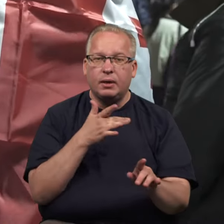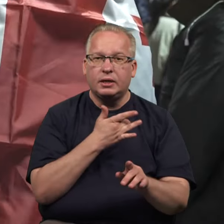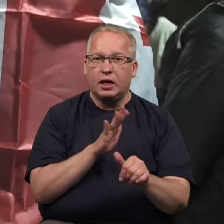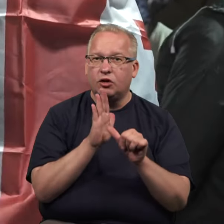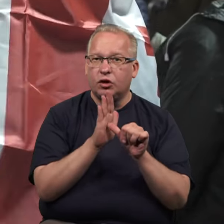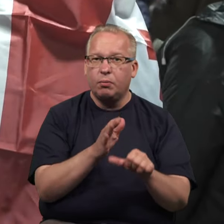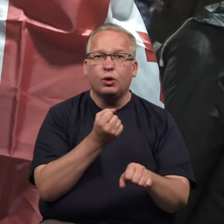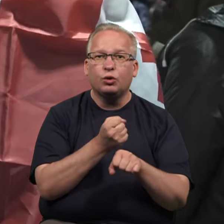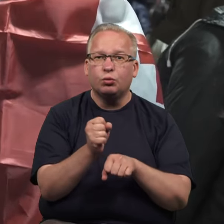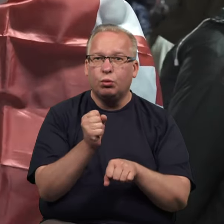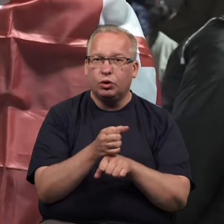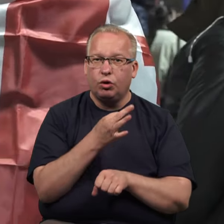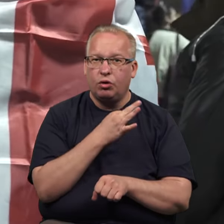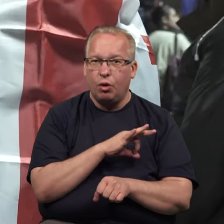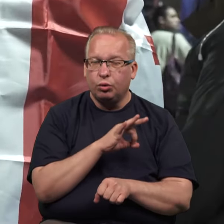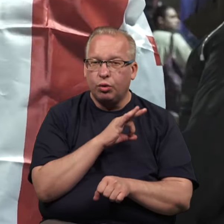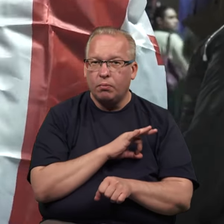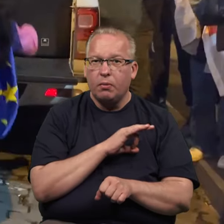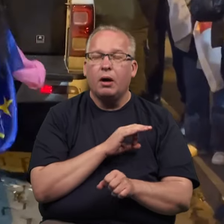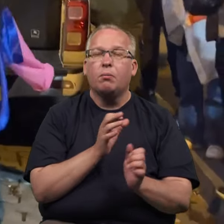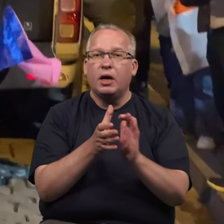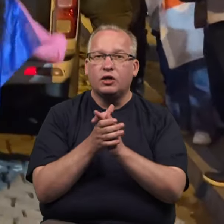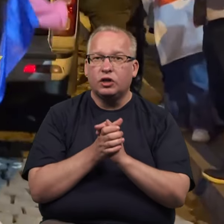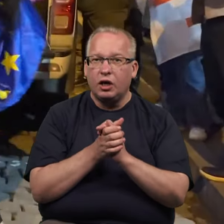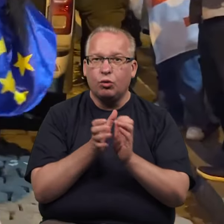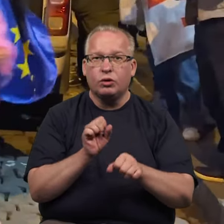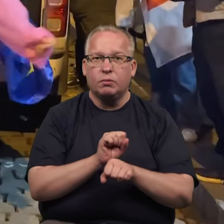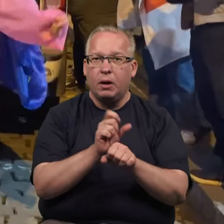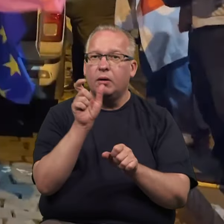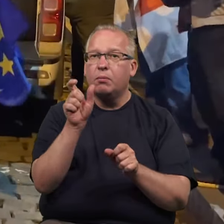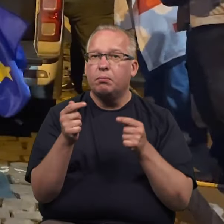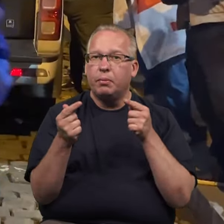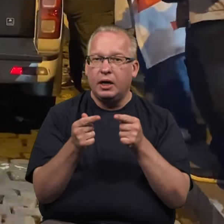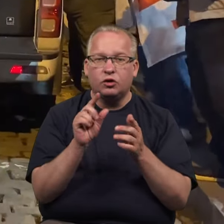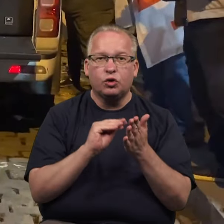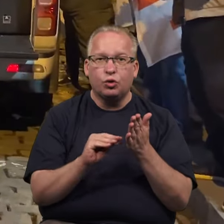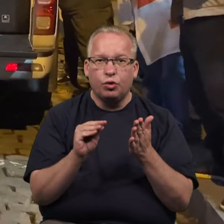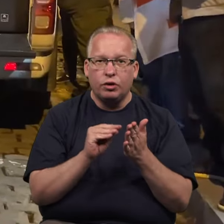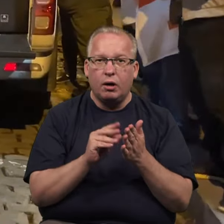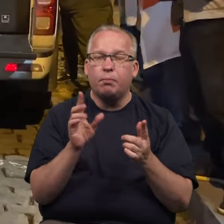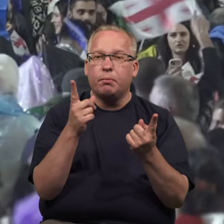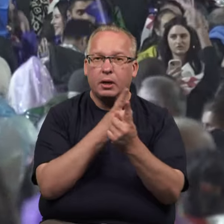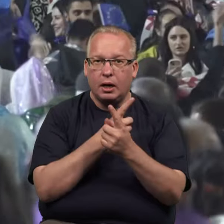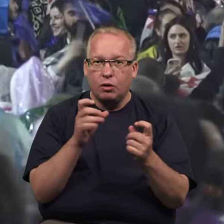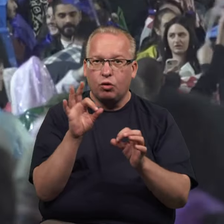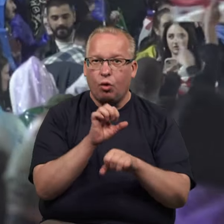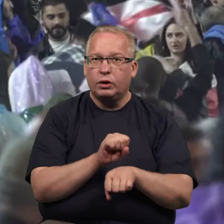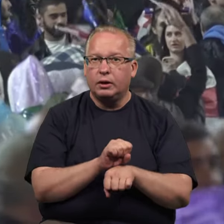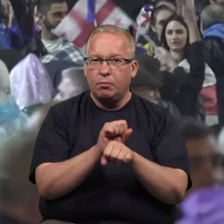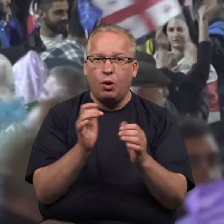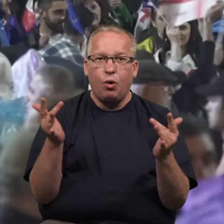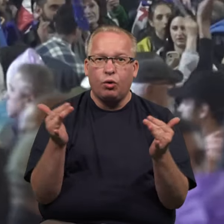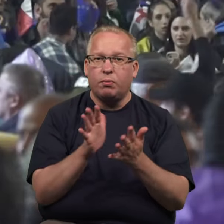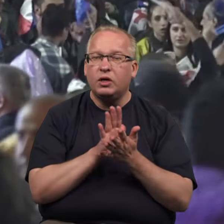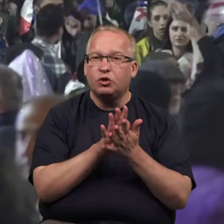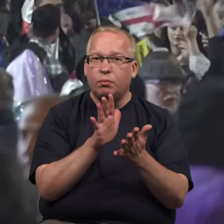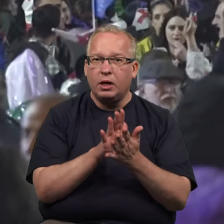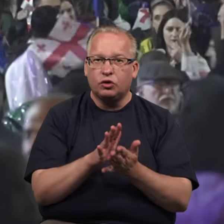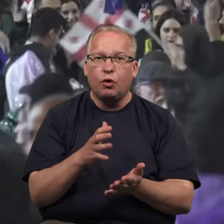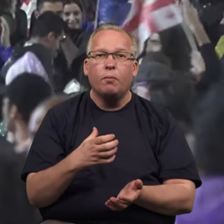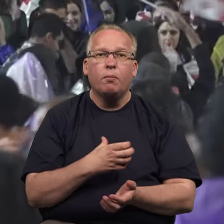smurto naudojimą prieš taikius protestuotojus, taip pat ir prie žurnalistus, pranešančius apie demonstracijas, organizuotą šmeišto,